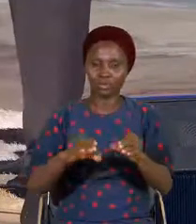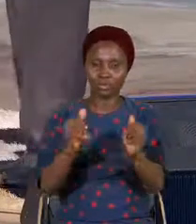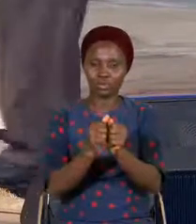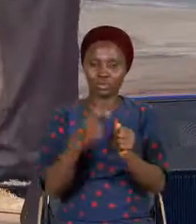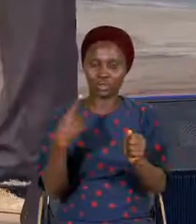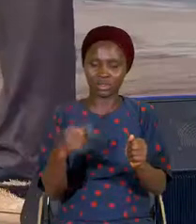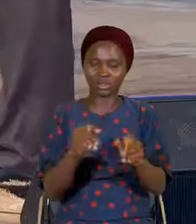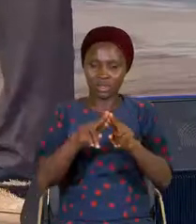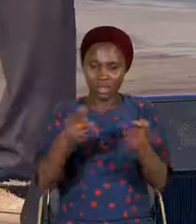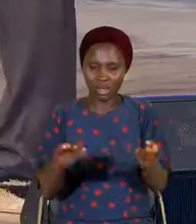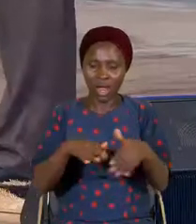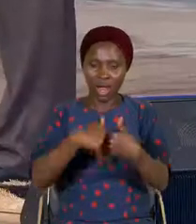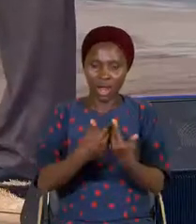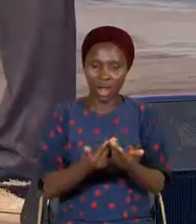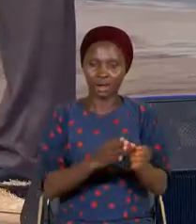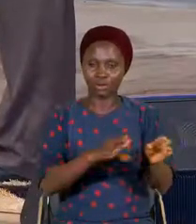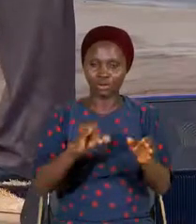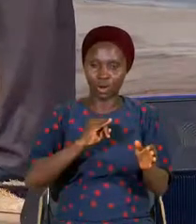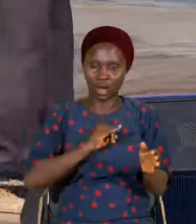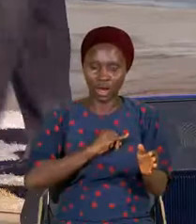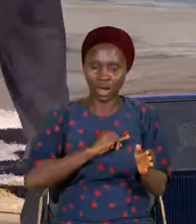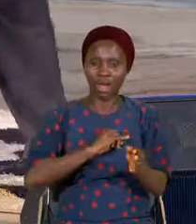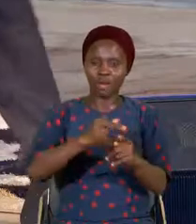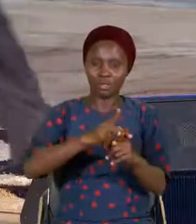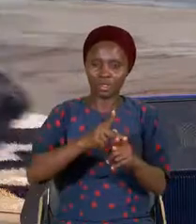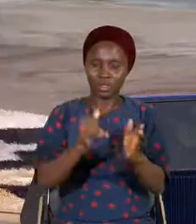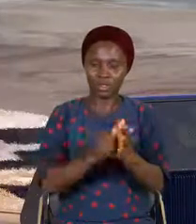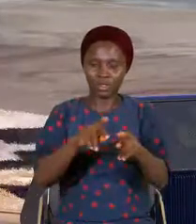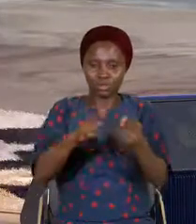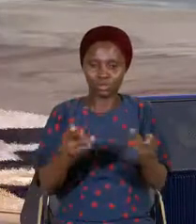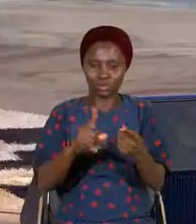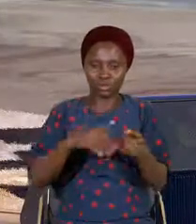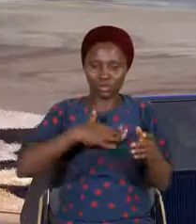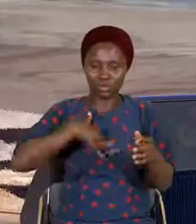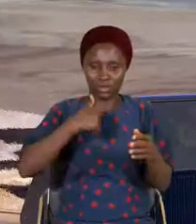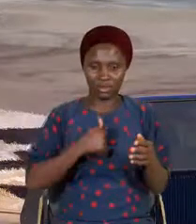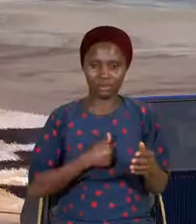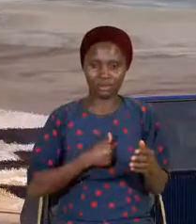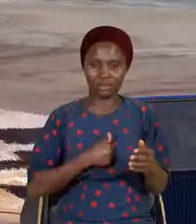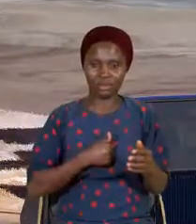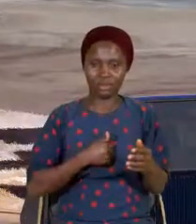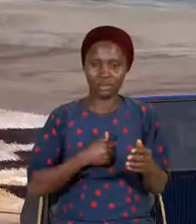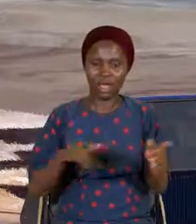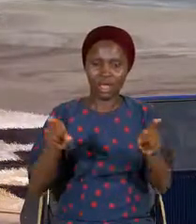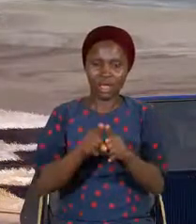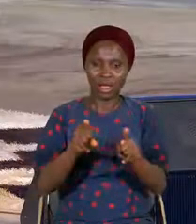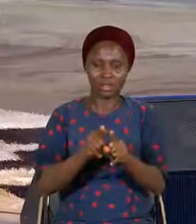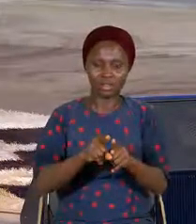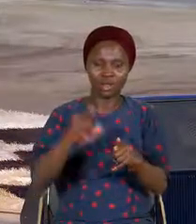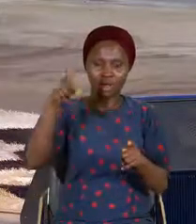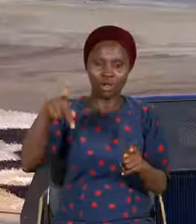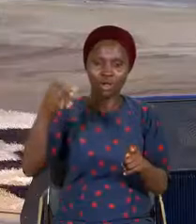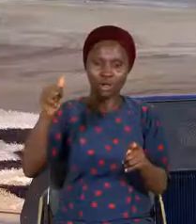avec la révélation? Comment dois-je prendre cette révélation? Comment dois-je appliquer cette révélation à ma vie? Vous savez, comme l'apôtre